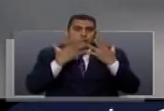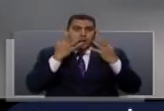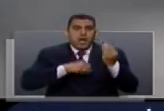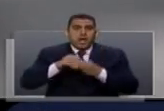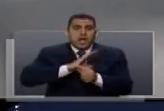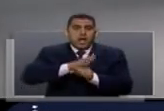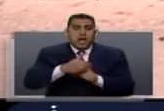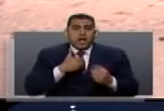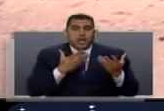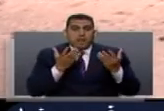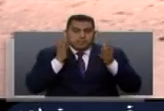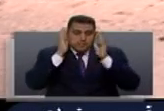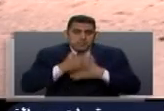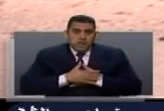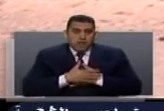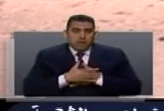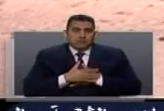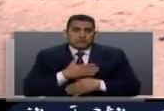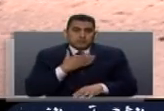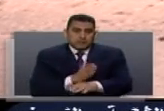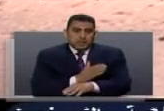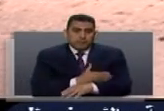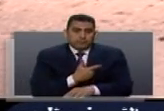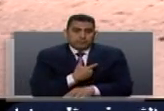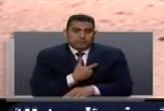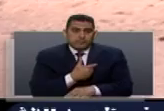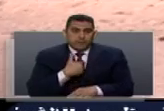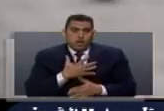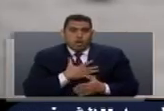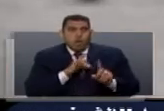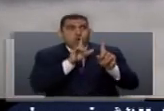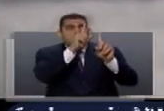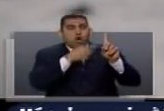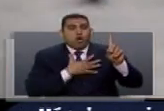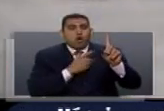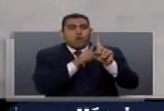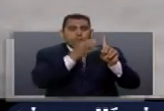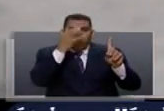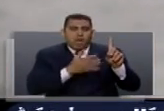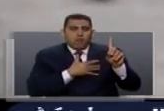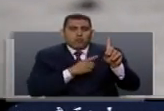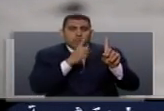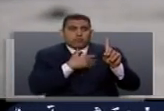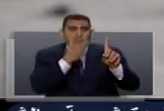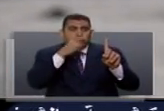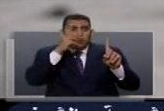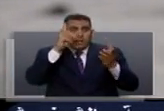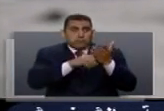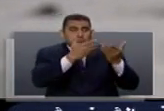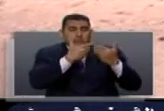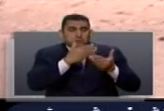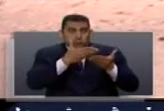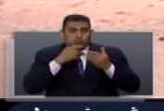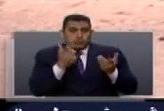الحج في القيام ف انا وكنت بحبك يعني يا رب مش ماستاهلش ان انت